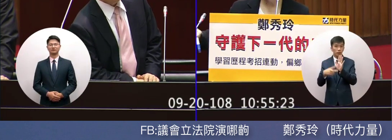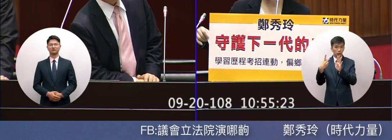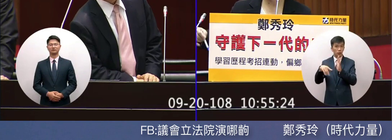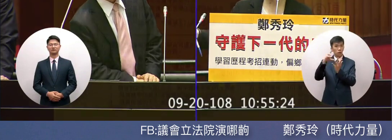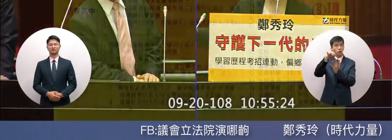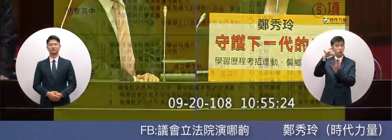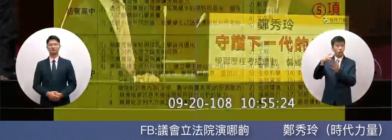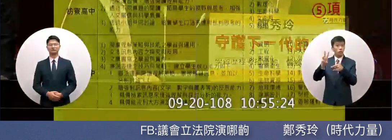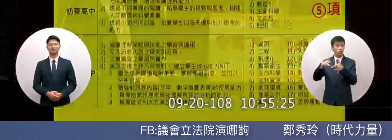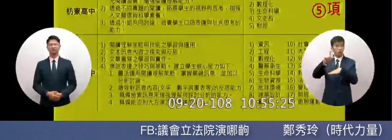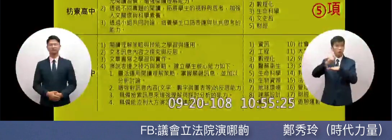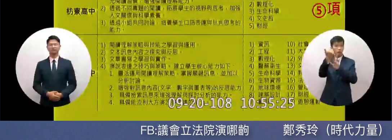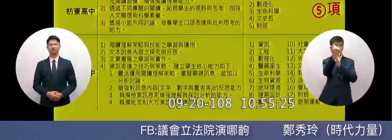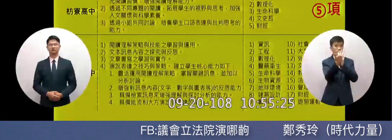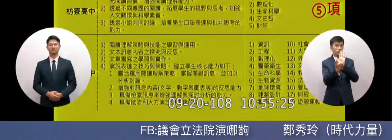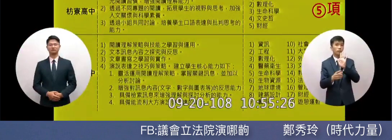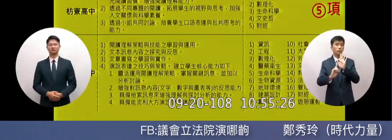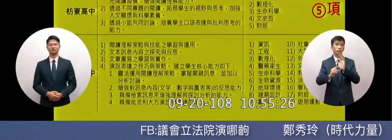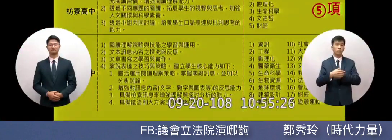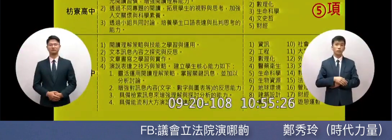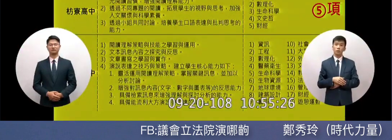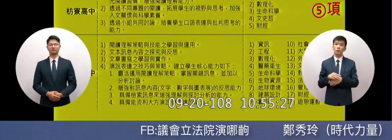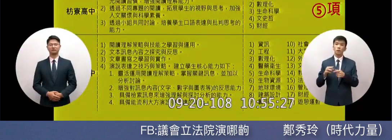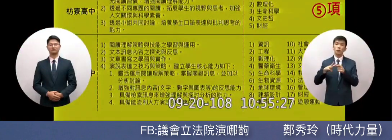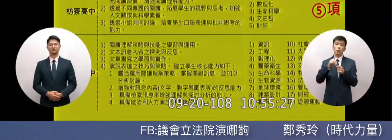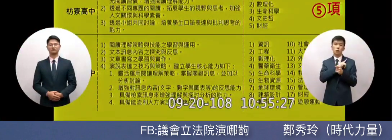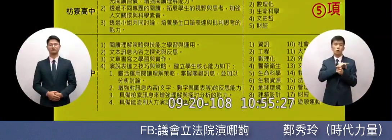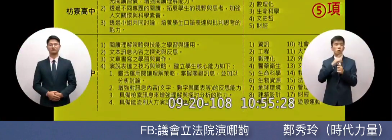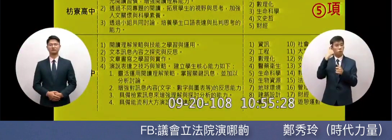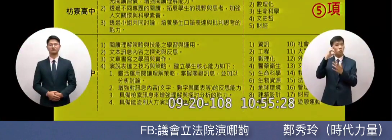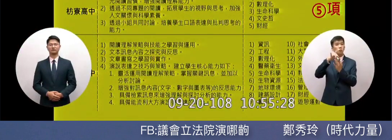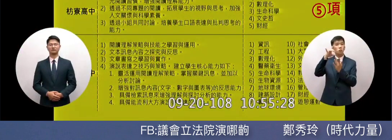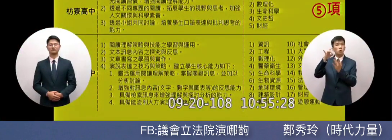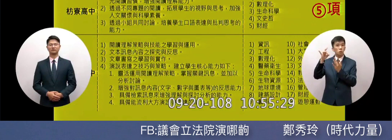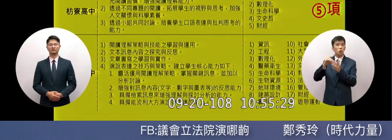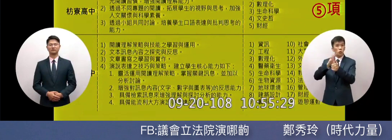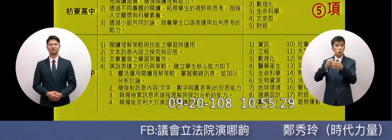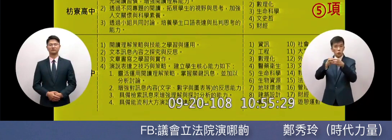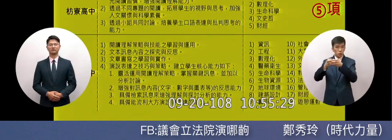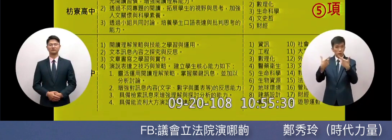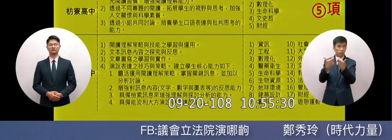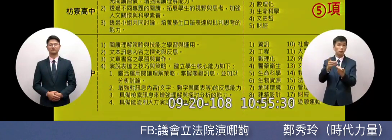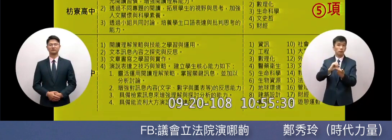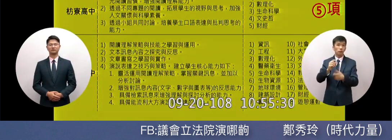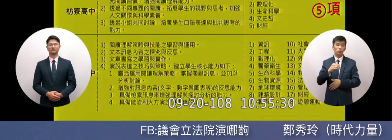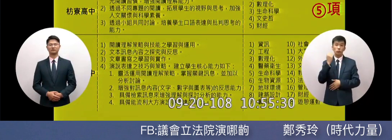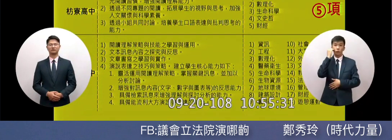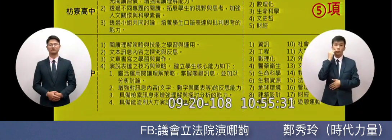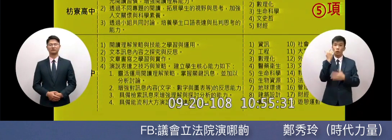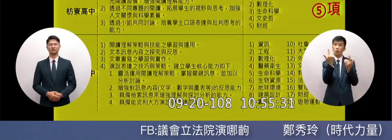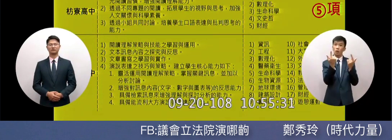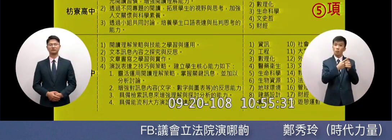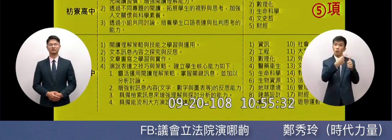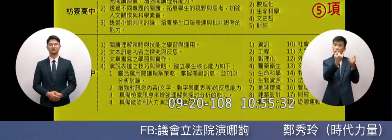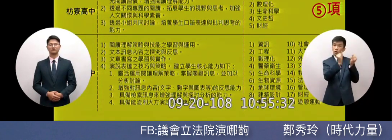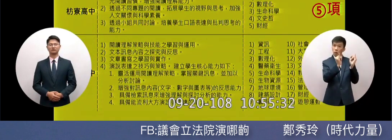框自己高中生去框说我符合几个学群那北语说我开这个课可以这个课可